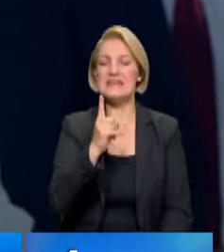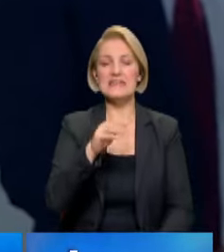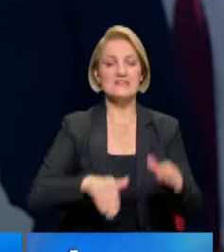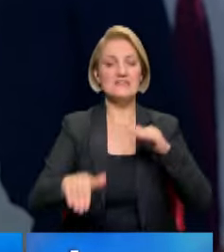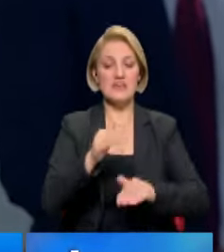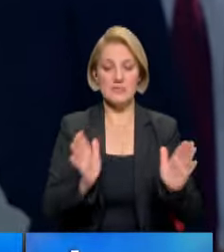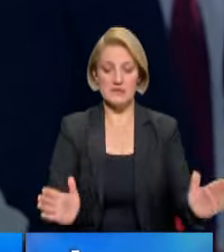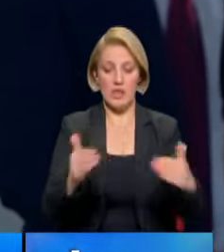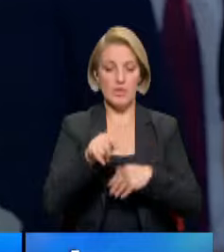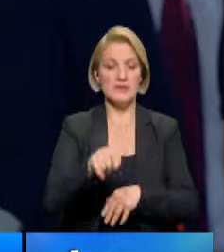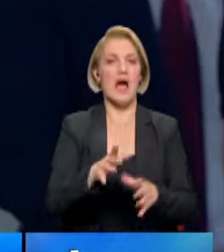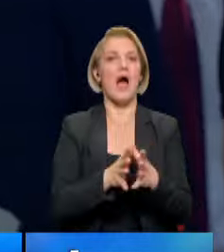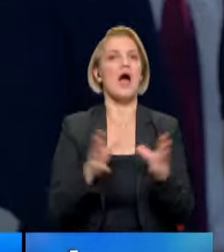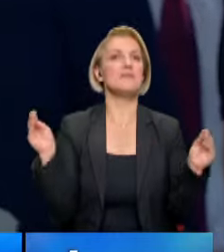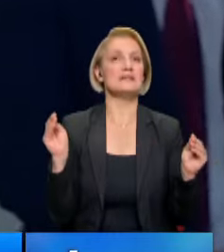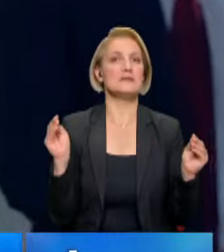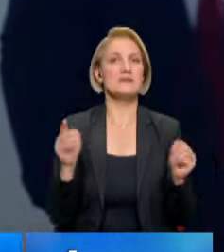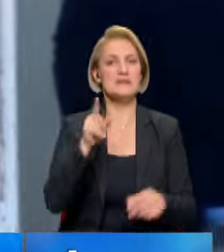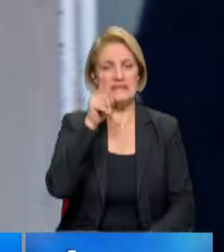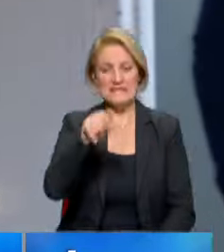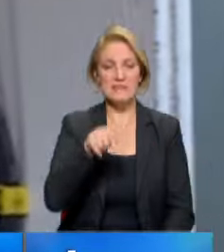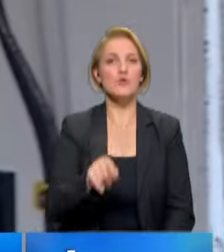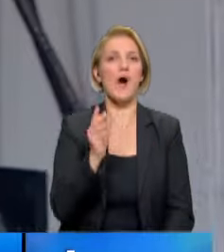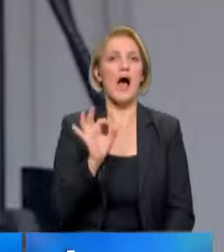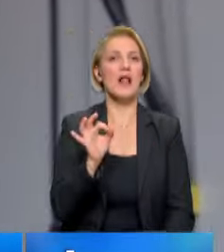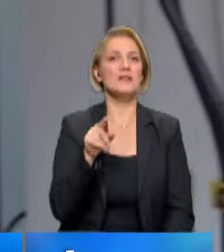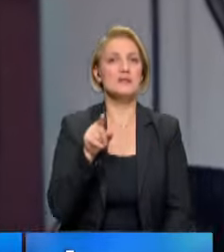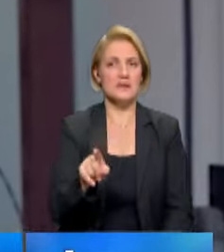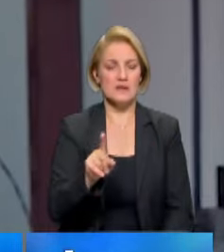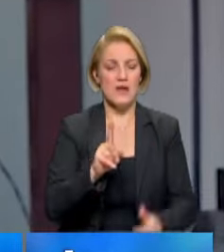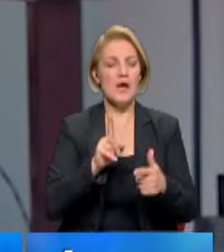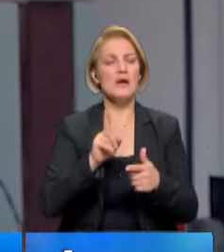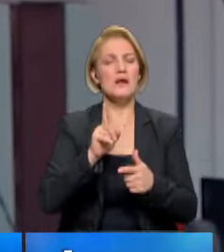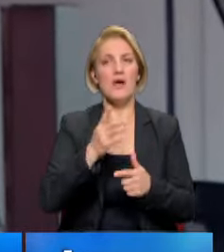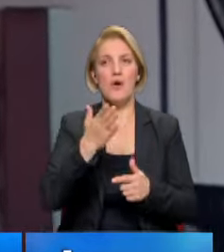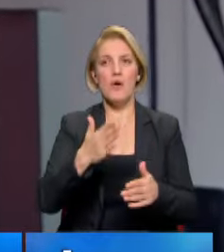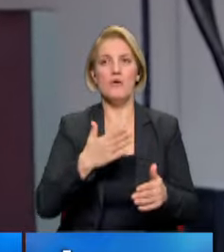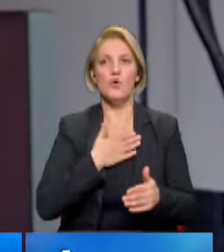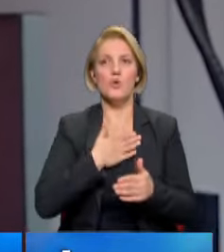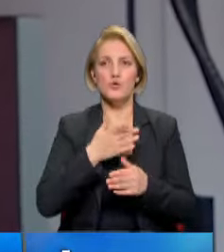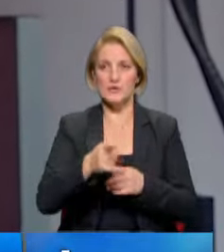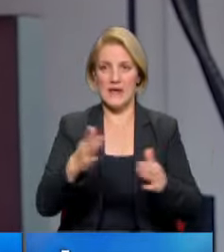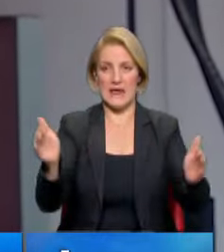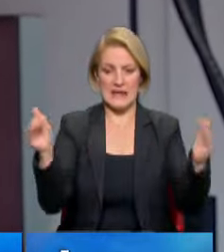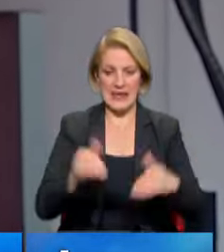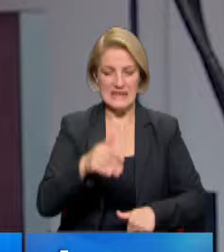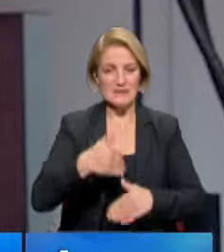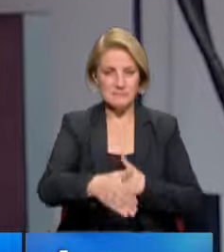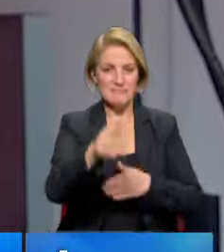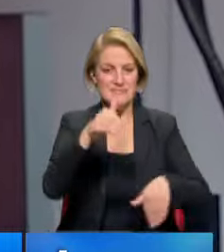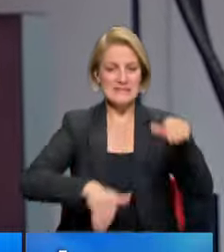seçim sandığında kaybettiniz. Siz bu altınları önünüze gelecek ilk